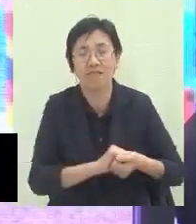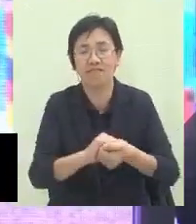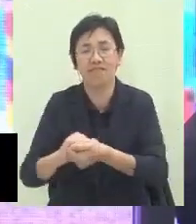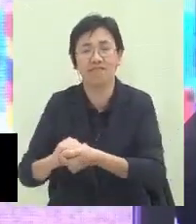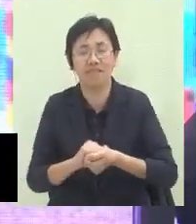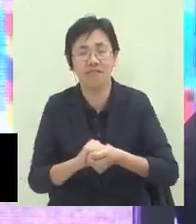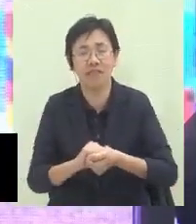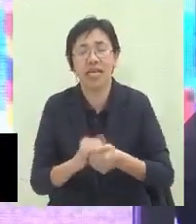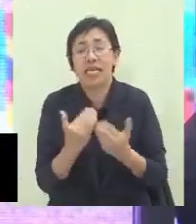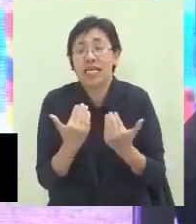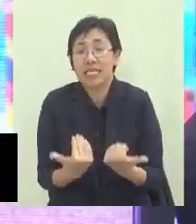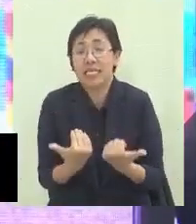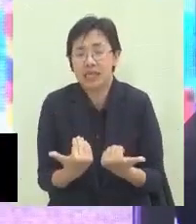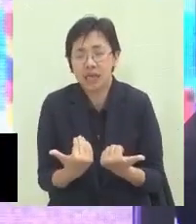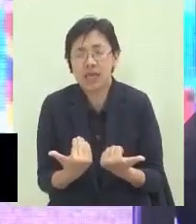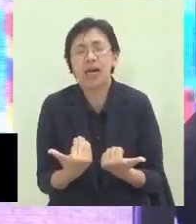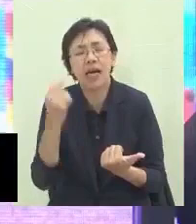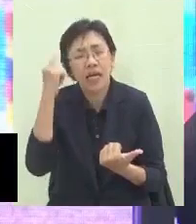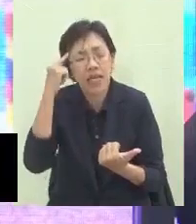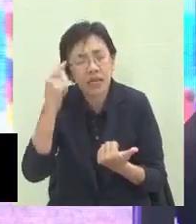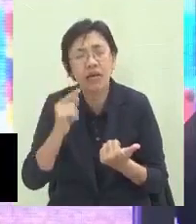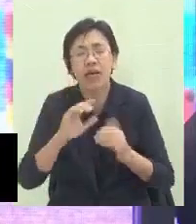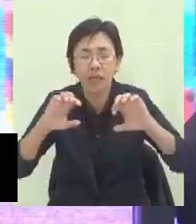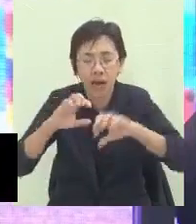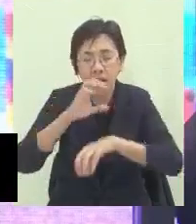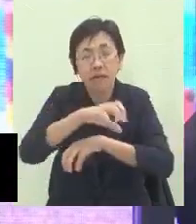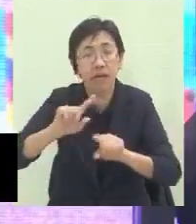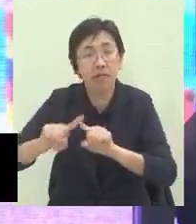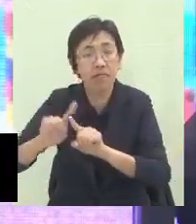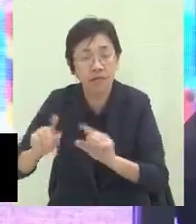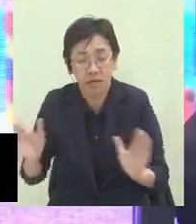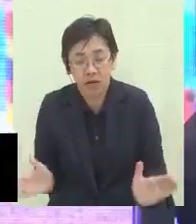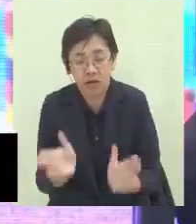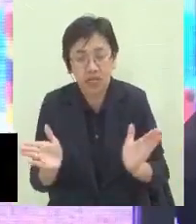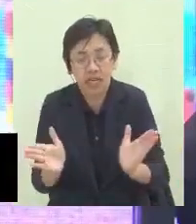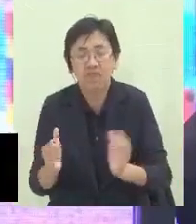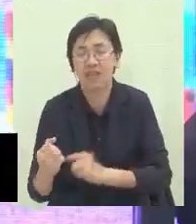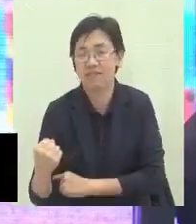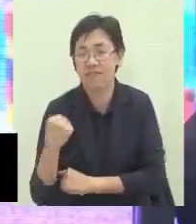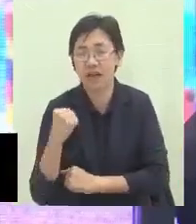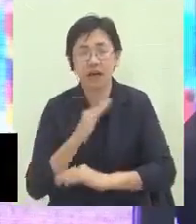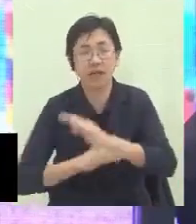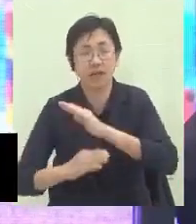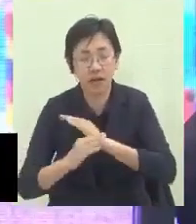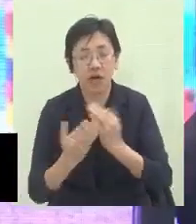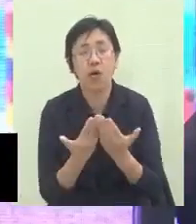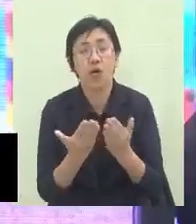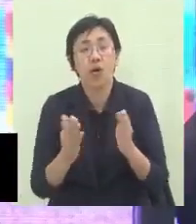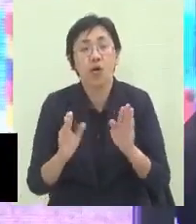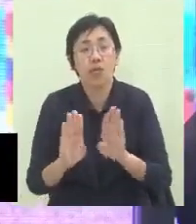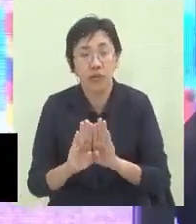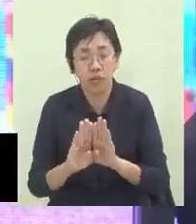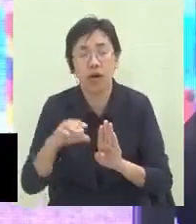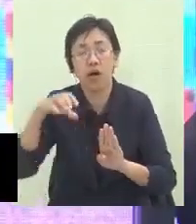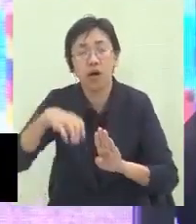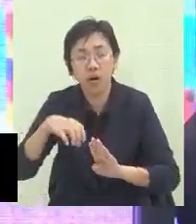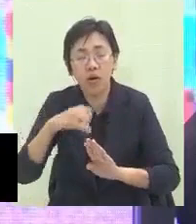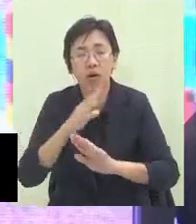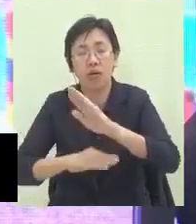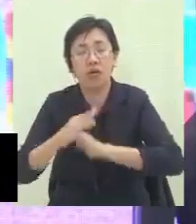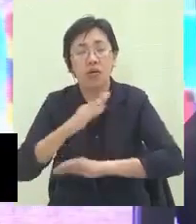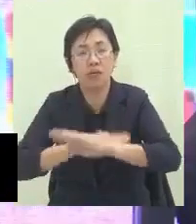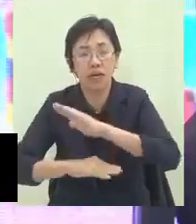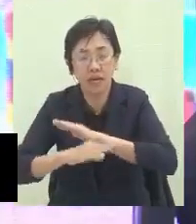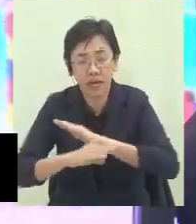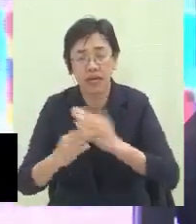บาลและภาคส่วนต่างๆจะเปิดโอกาสเสริมพลังให้คนพิการครอบครัวรวมถึงองค์กรคนด้านคนพิการ